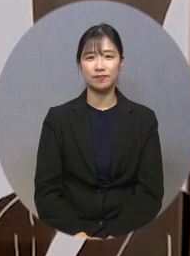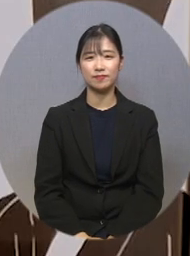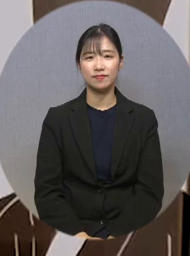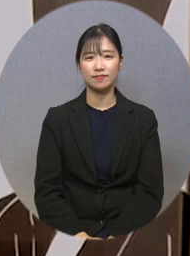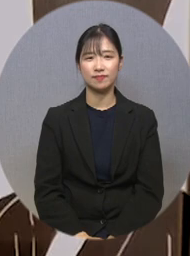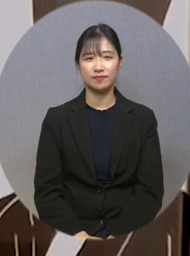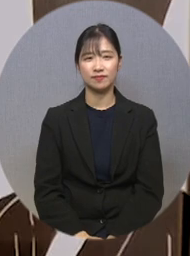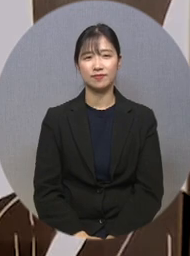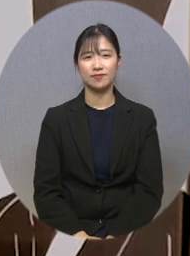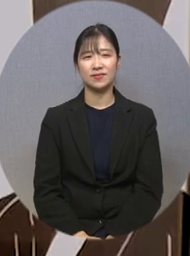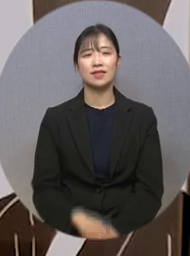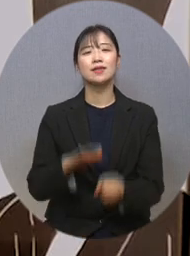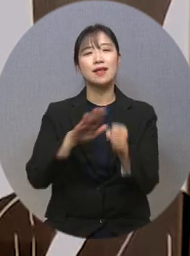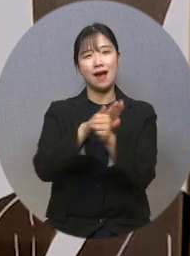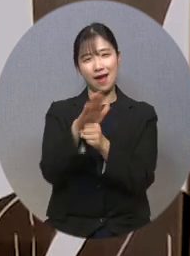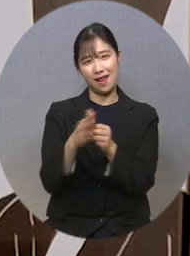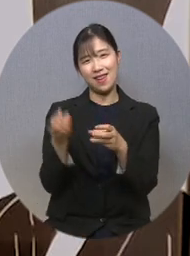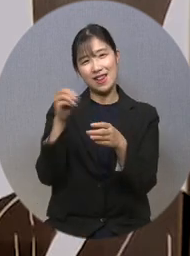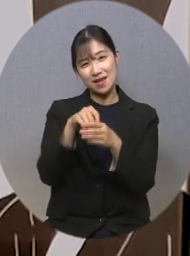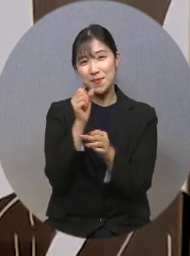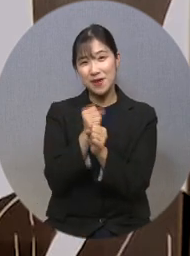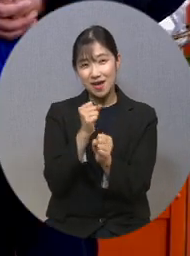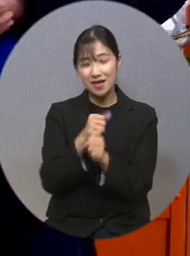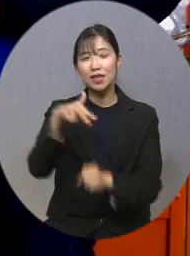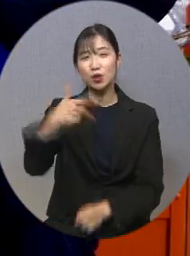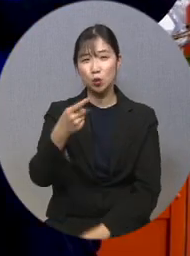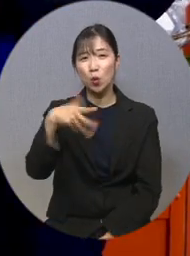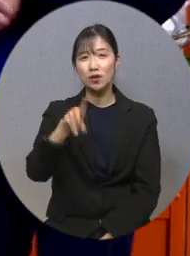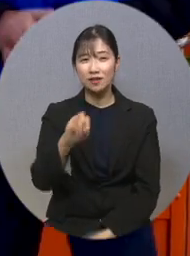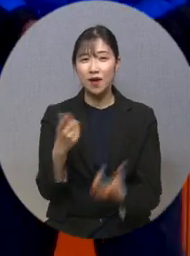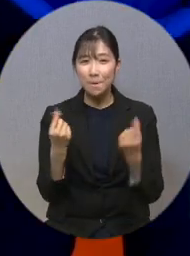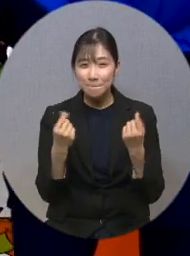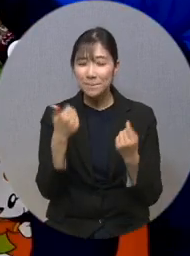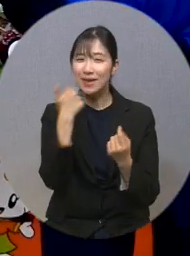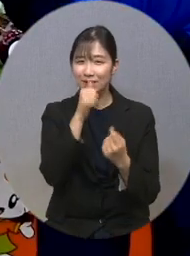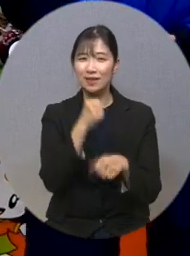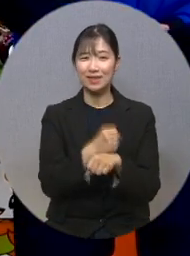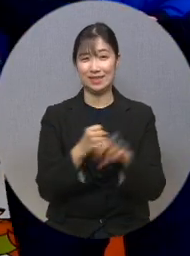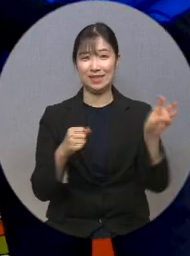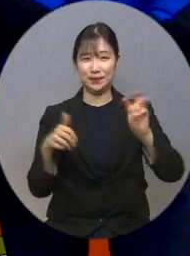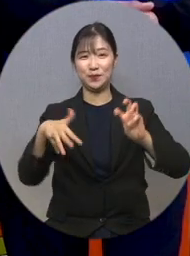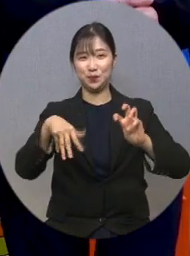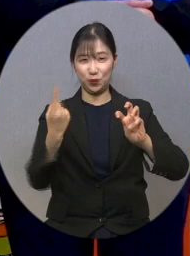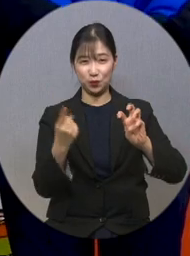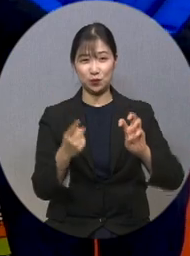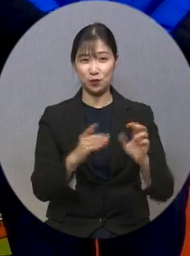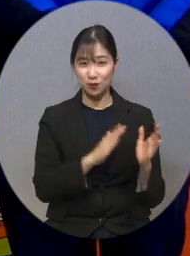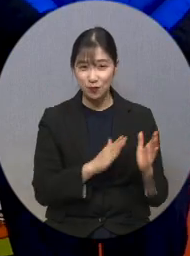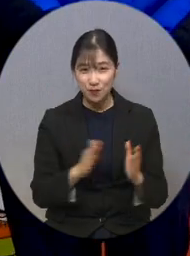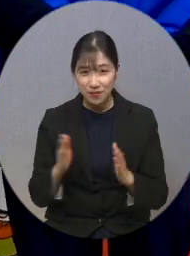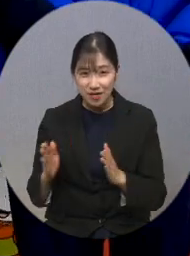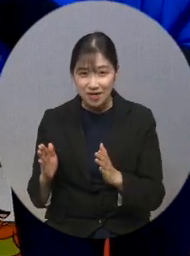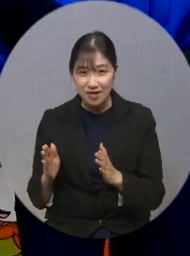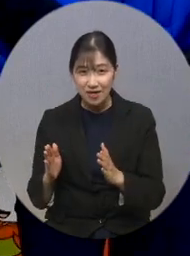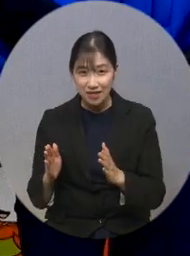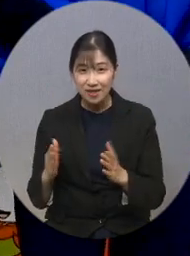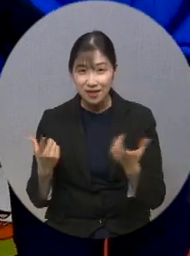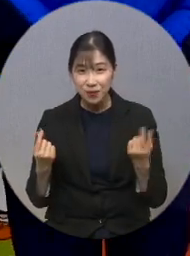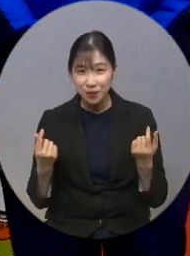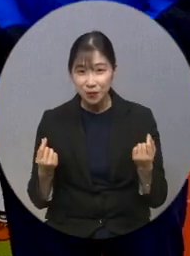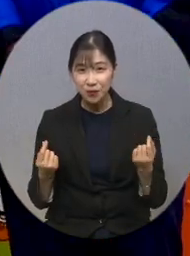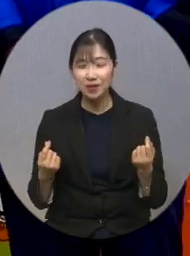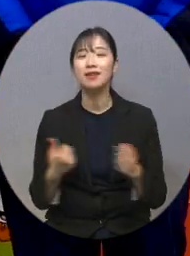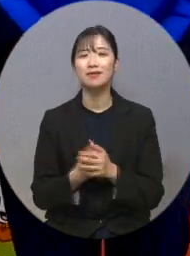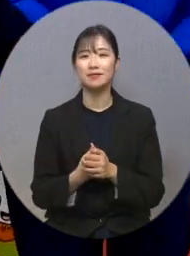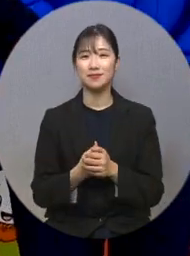사랑으로 만든 조청. 네 자. 조청을 소개해드리겠습니다. 자 30초 가도록 하겠습니다. 준비하시고 긴장 풀렸지? 네.